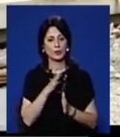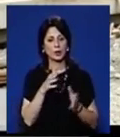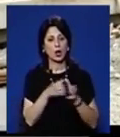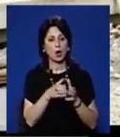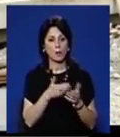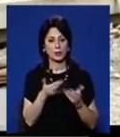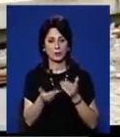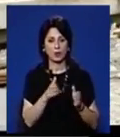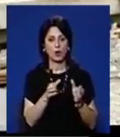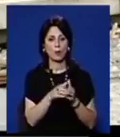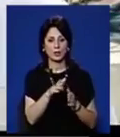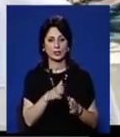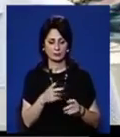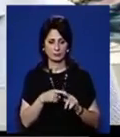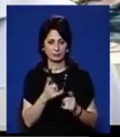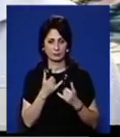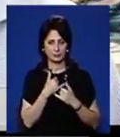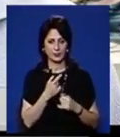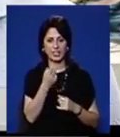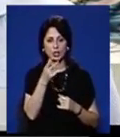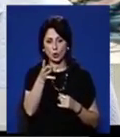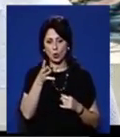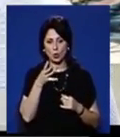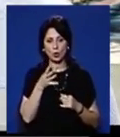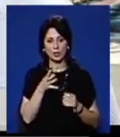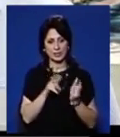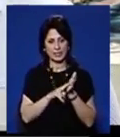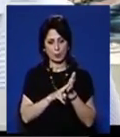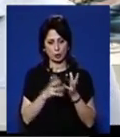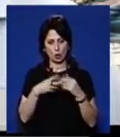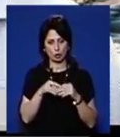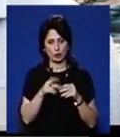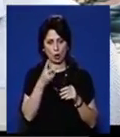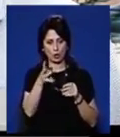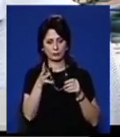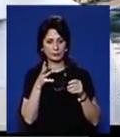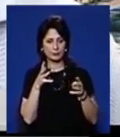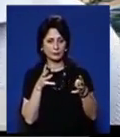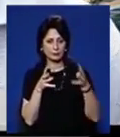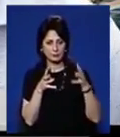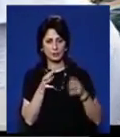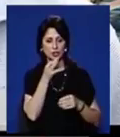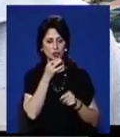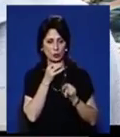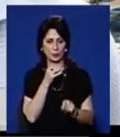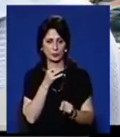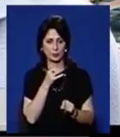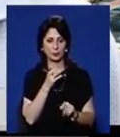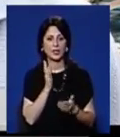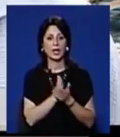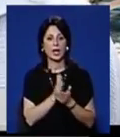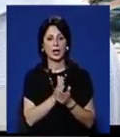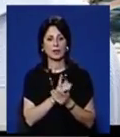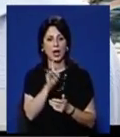კომპანიას მიმართ და კომპანიამ ეს თხოვნა შეასრულა. თითოეული კორპუსი გათვლილია 70 ოჯახზე, ორი კორპუსია აქ ჯერჯერობით და